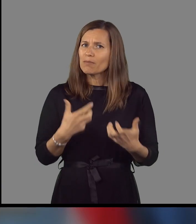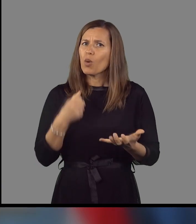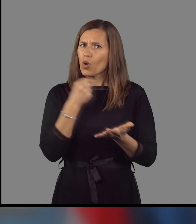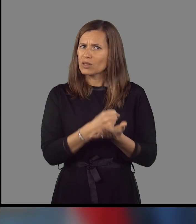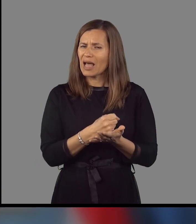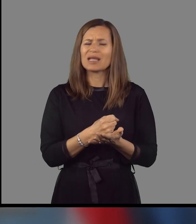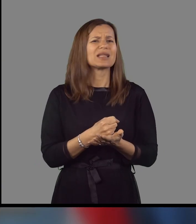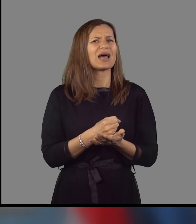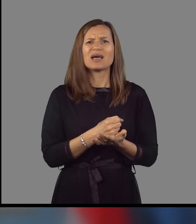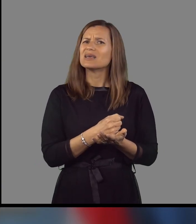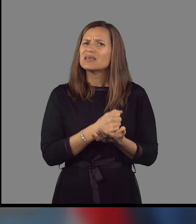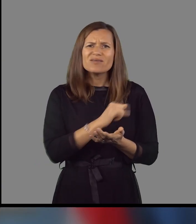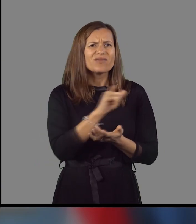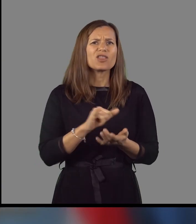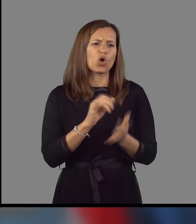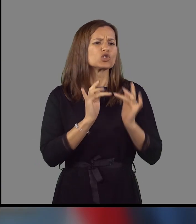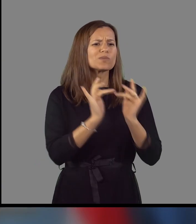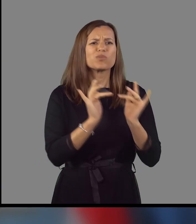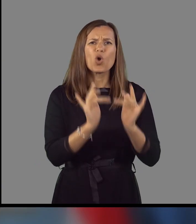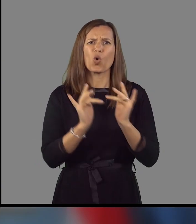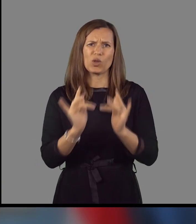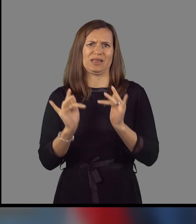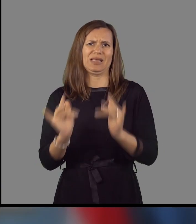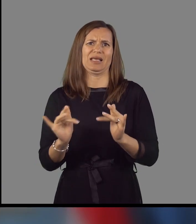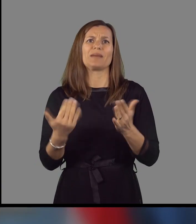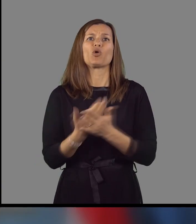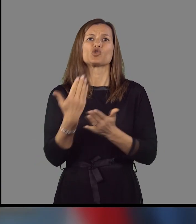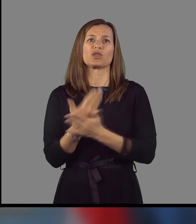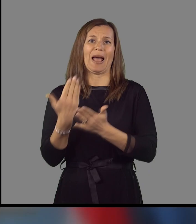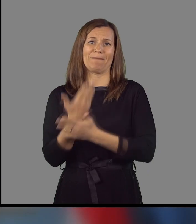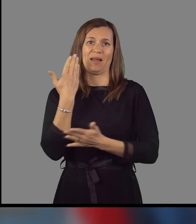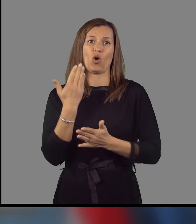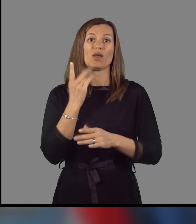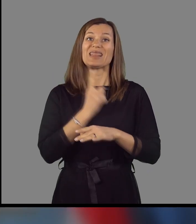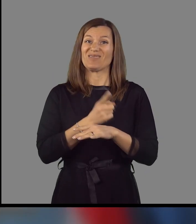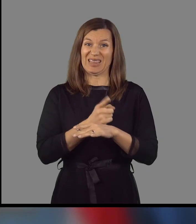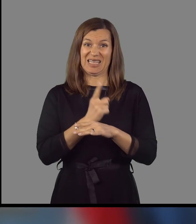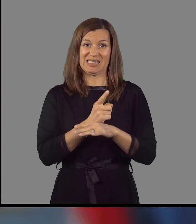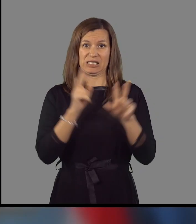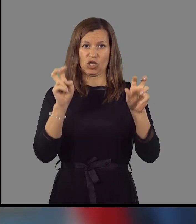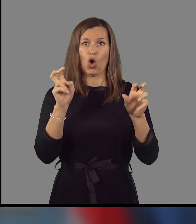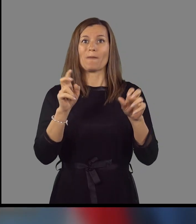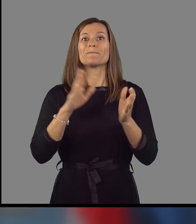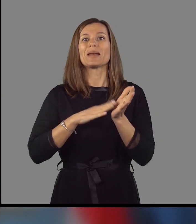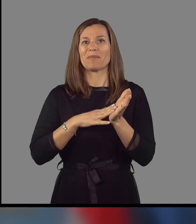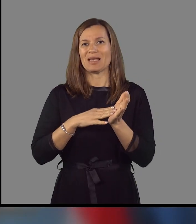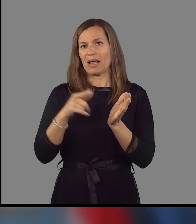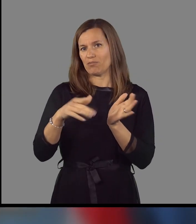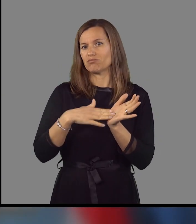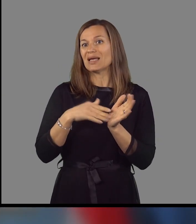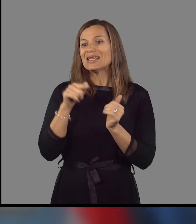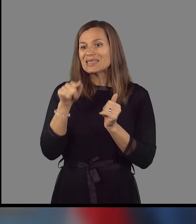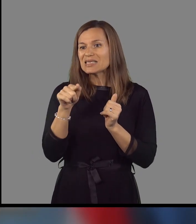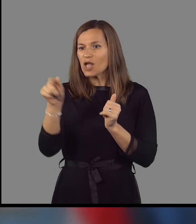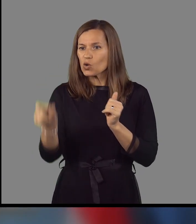poudariti, da sproti posodabljamo tako imenovano definicijo primera, torej tiste